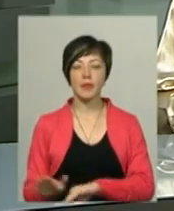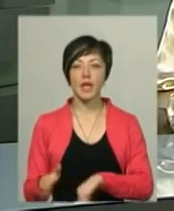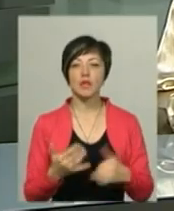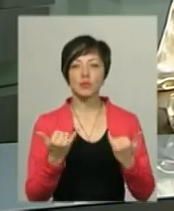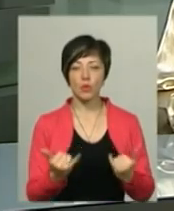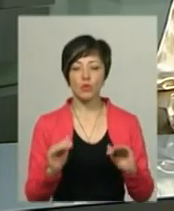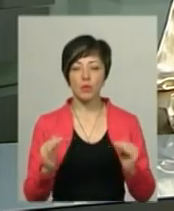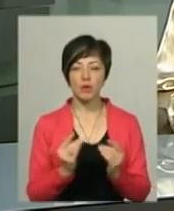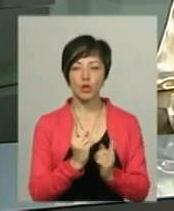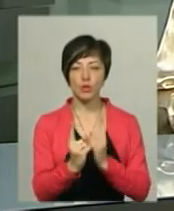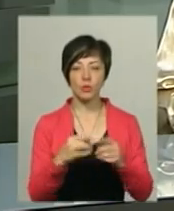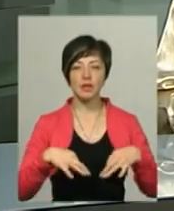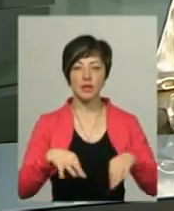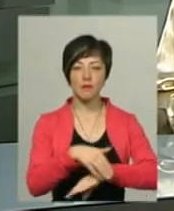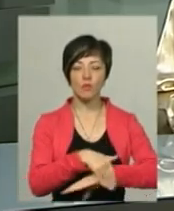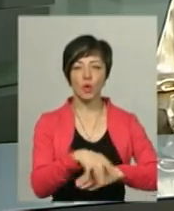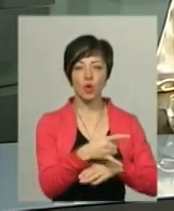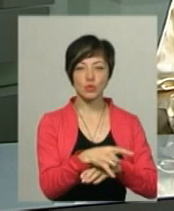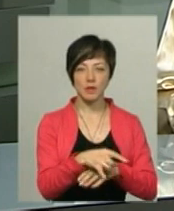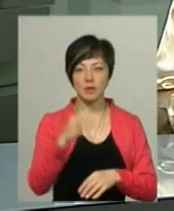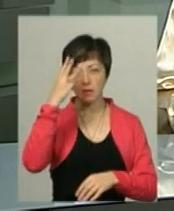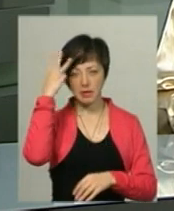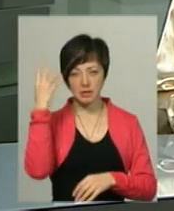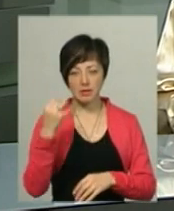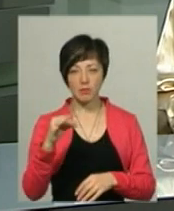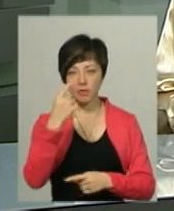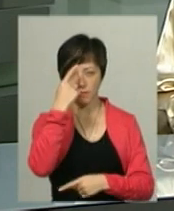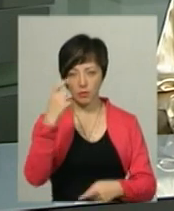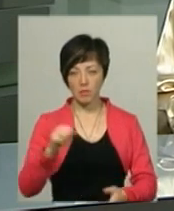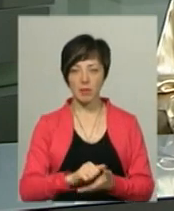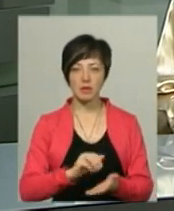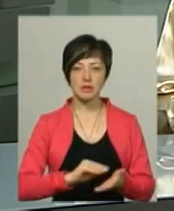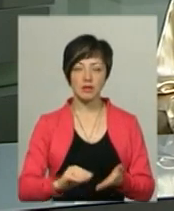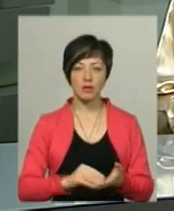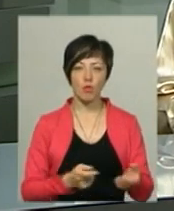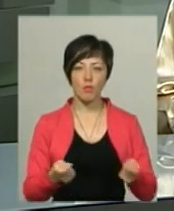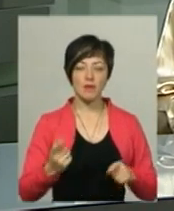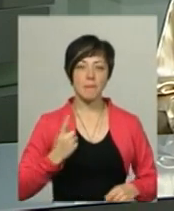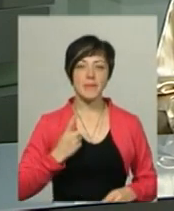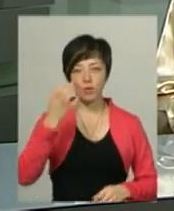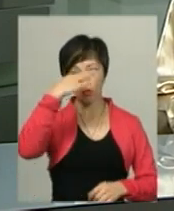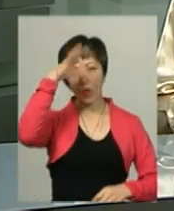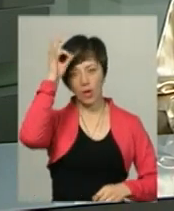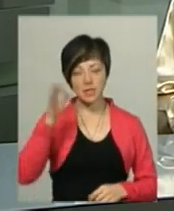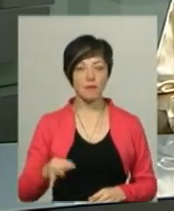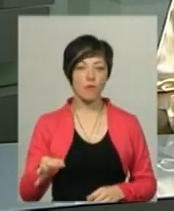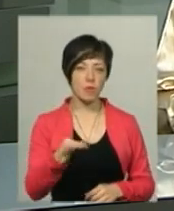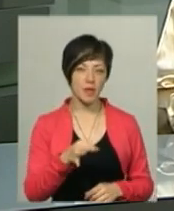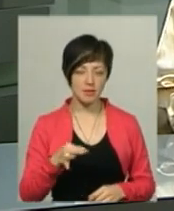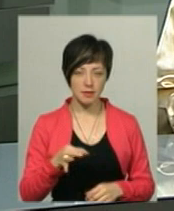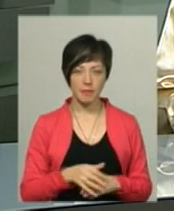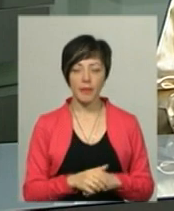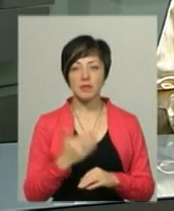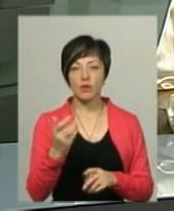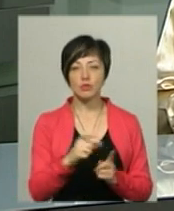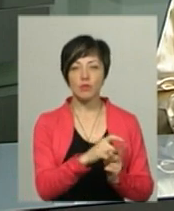Сьогодні обмежать рух автотранспорту вулицею Грушевського у Хмельницькому. Про це повідомив прес-секретар управління патрульної поліції в області Роман Мартинюк.